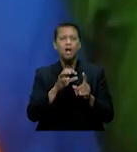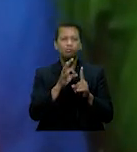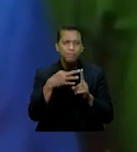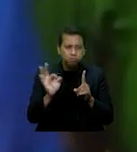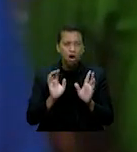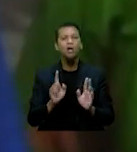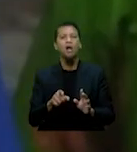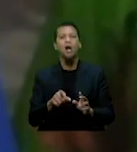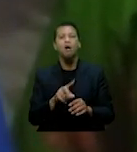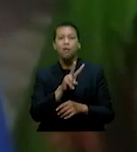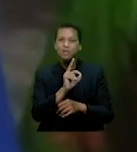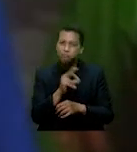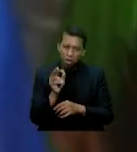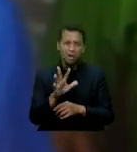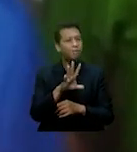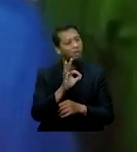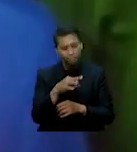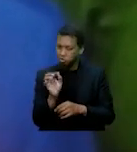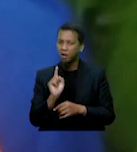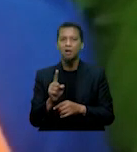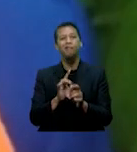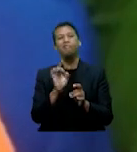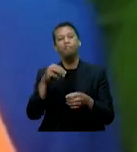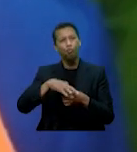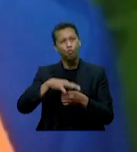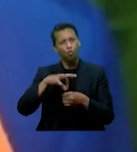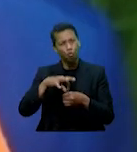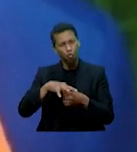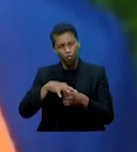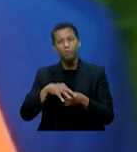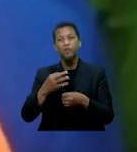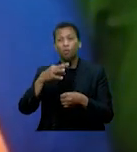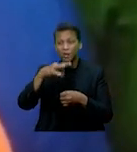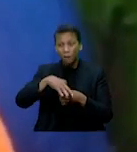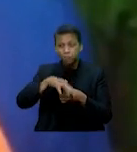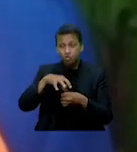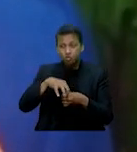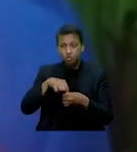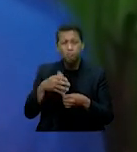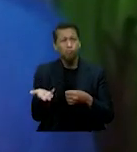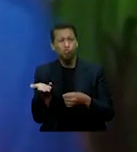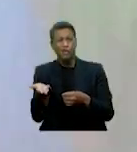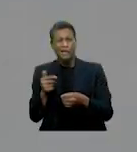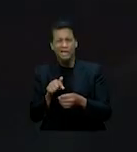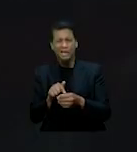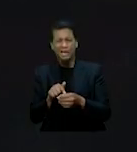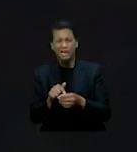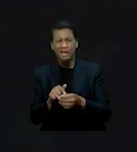yang 20.000 dan 50.000. Dan juga ada yang menabung itu istilahnya di musim panen.